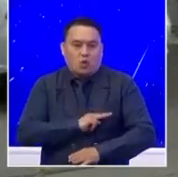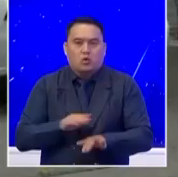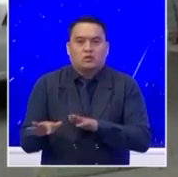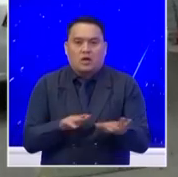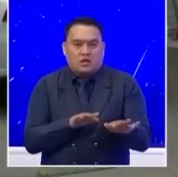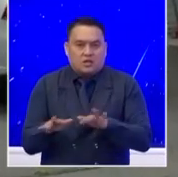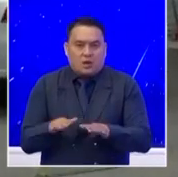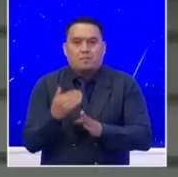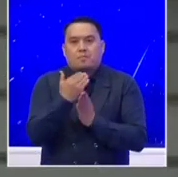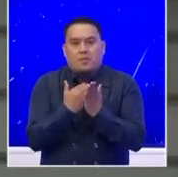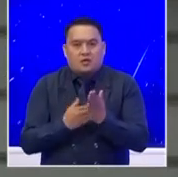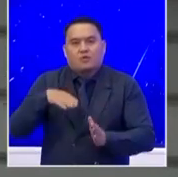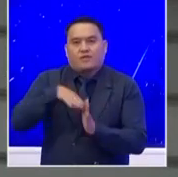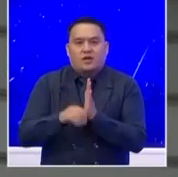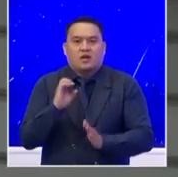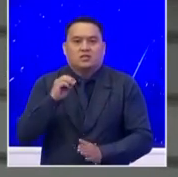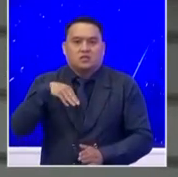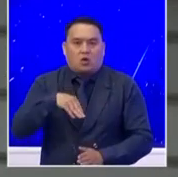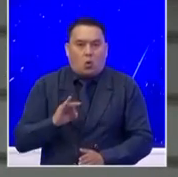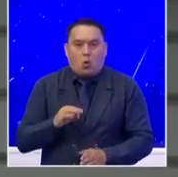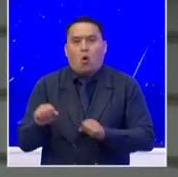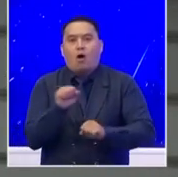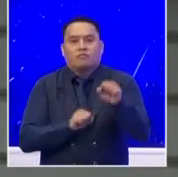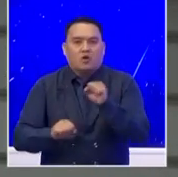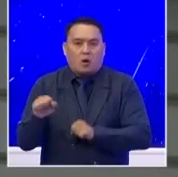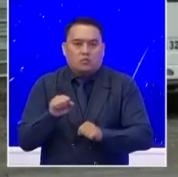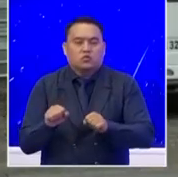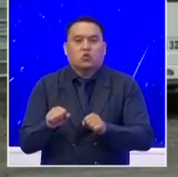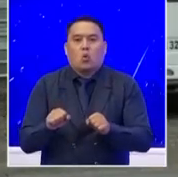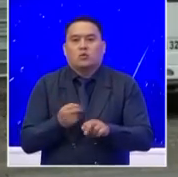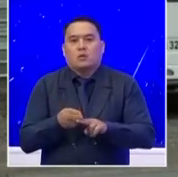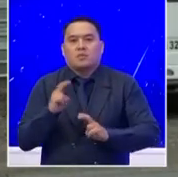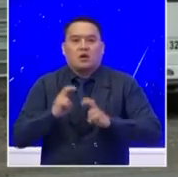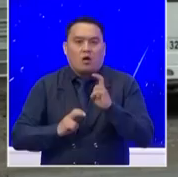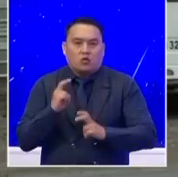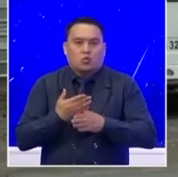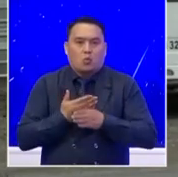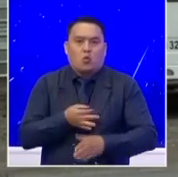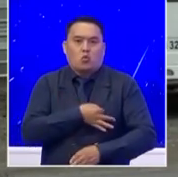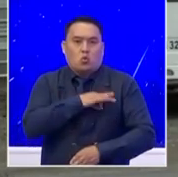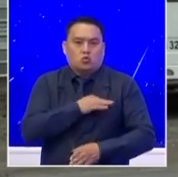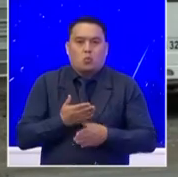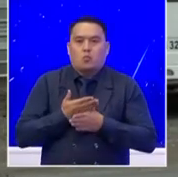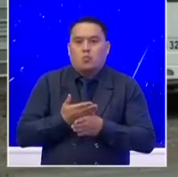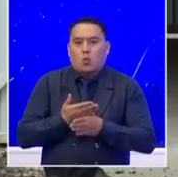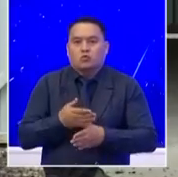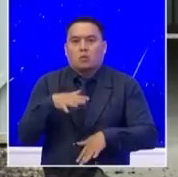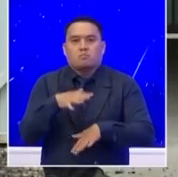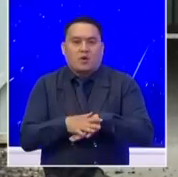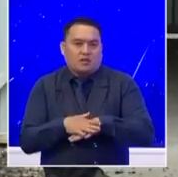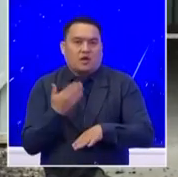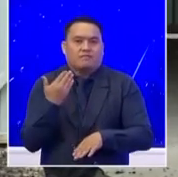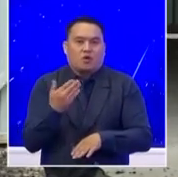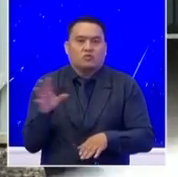свою деятельность. В перечень объектов вошли автомойки, СТО, шиномонтажки, предприятия, оказывающие юридические услуги и банки второго